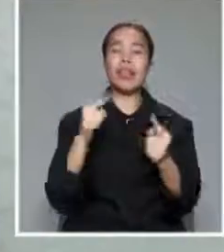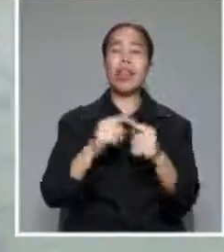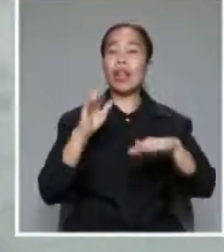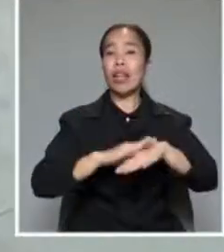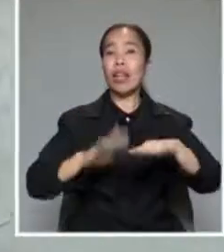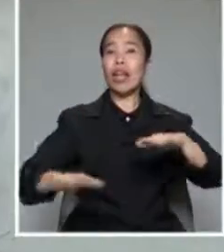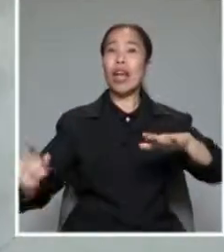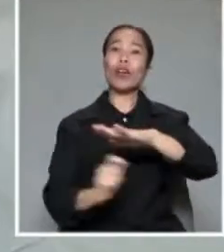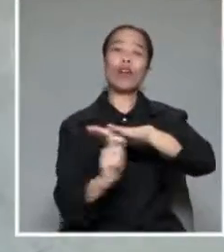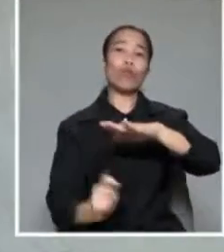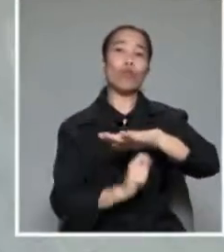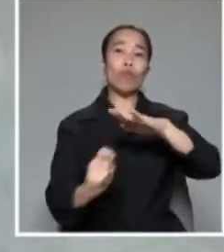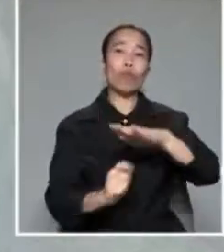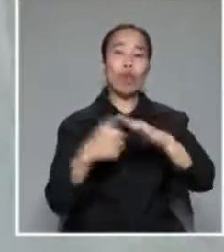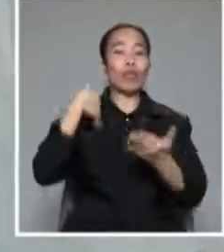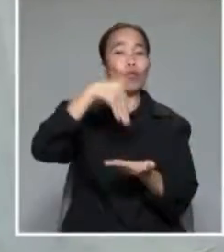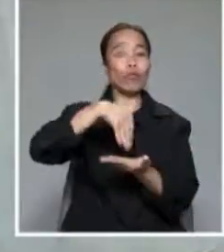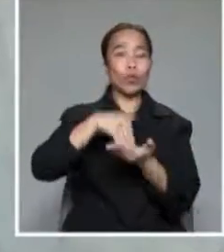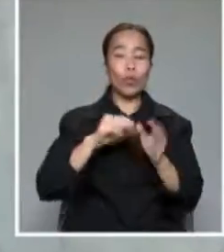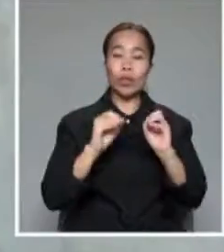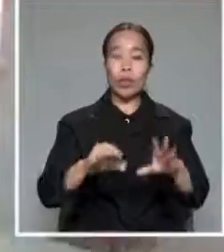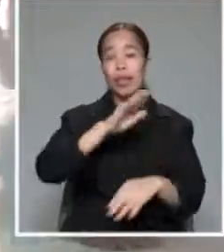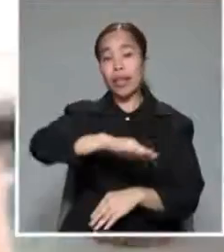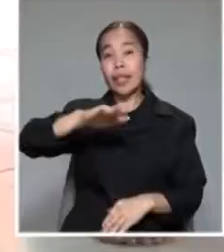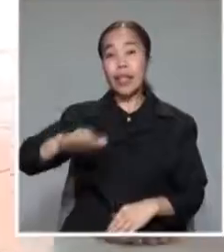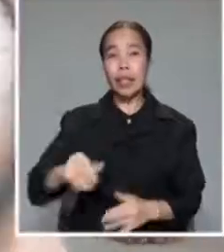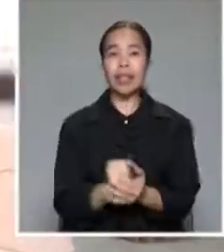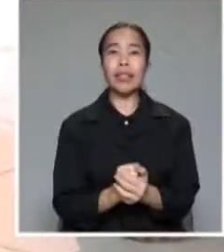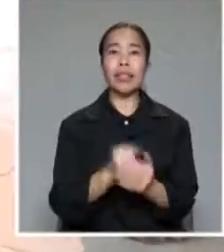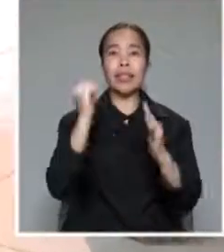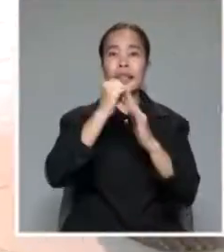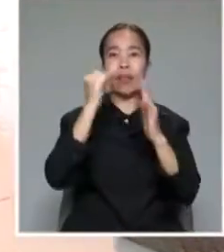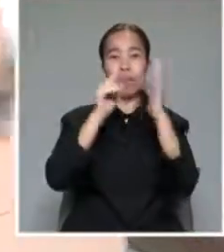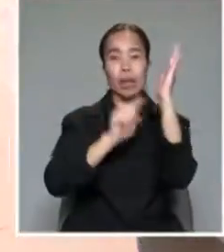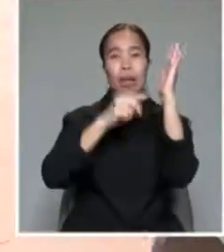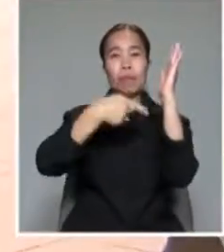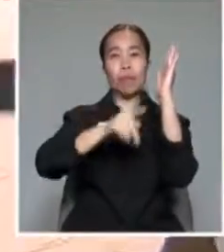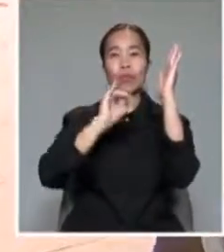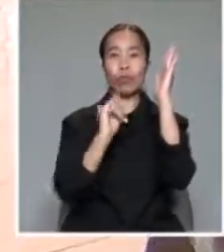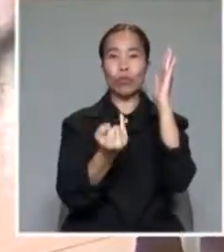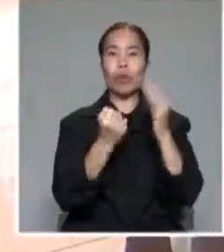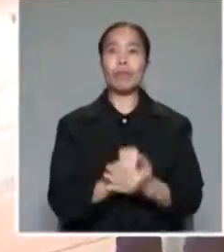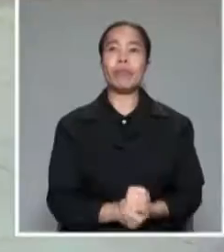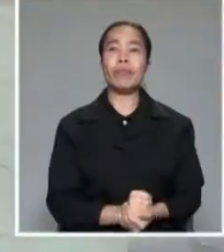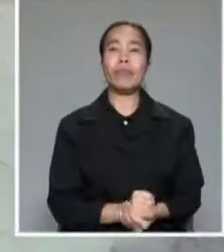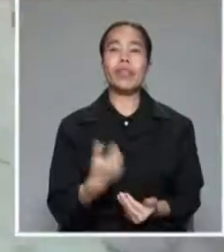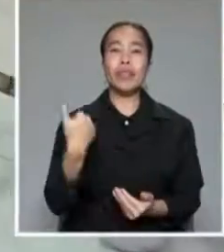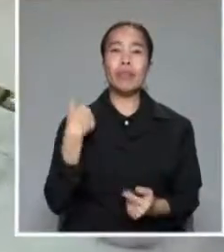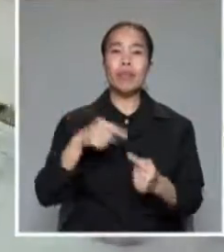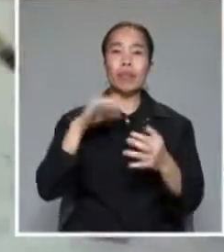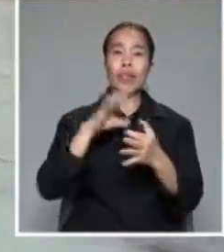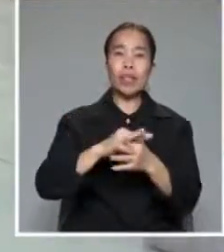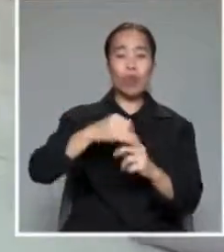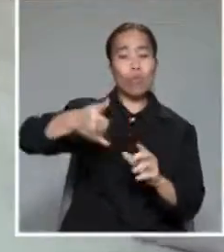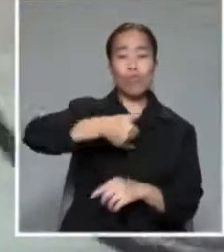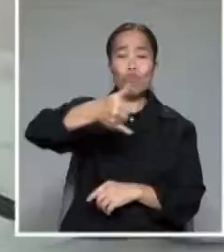1-3 ศูนย์พัฒนาเด็กเล็กวัด300ยอดอำเภอ300ยอดจังหวัดประจวบคีรีขันธ์เล่นฮูลาฮูปเป็นประ